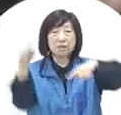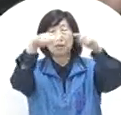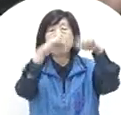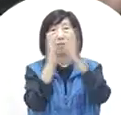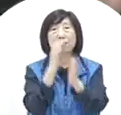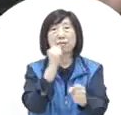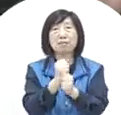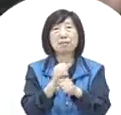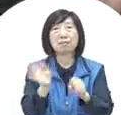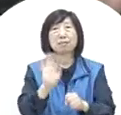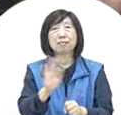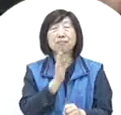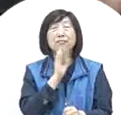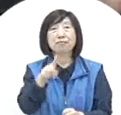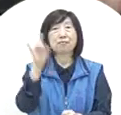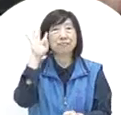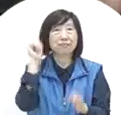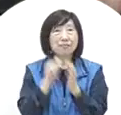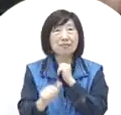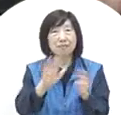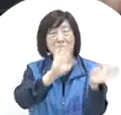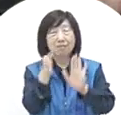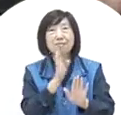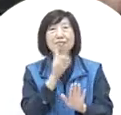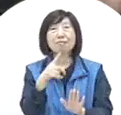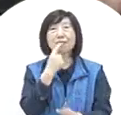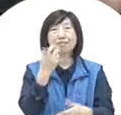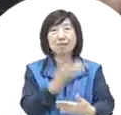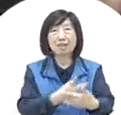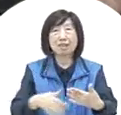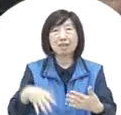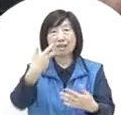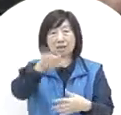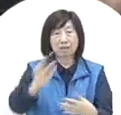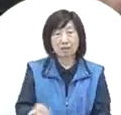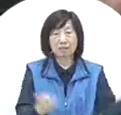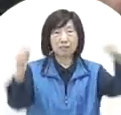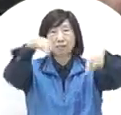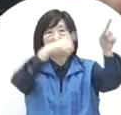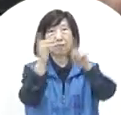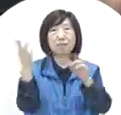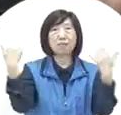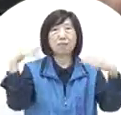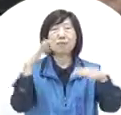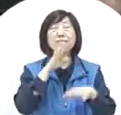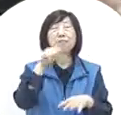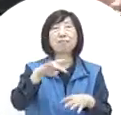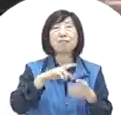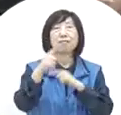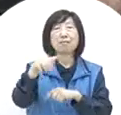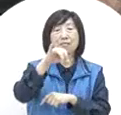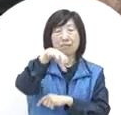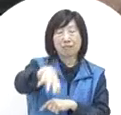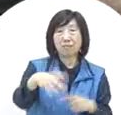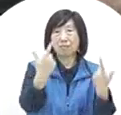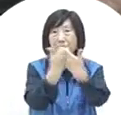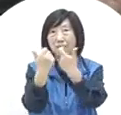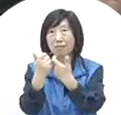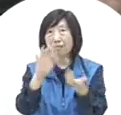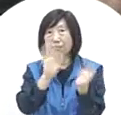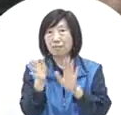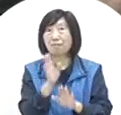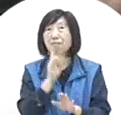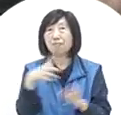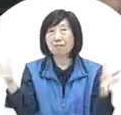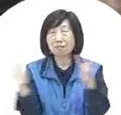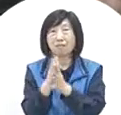刚刚我们那个地方创生的概念，碧潭水舞跟我们的这个地景装置艺术齁，其实总